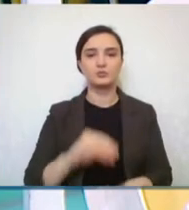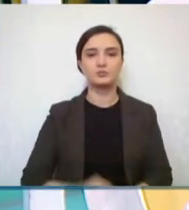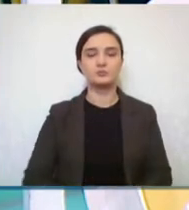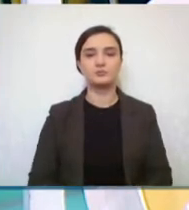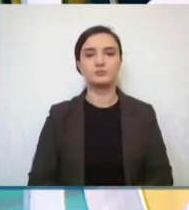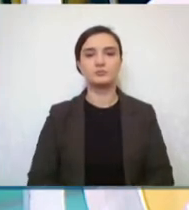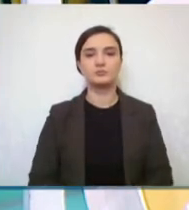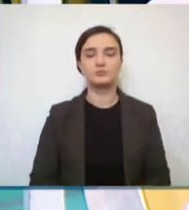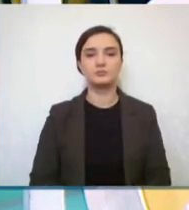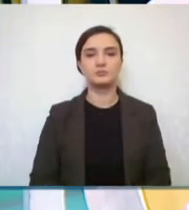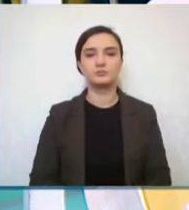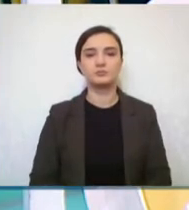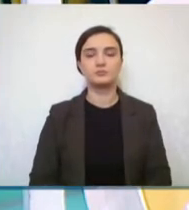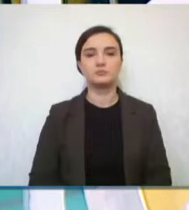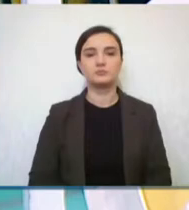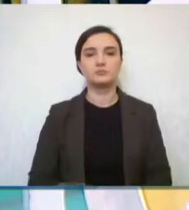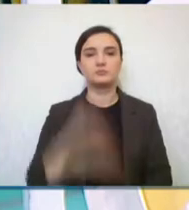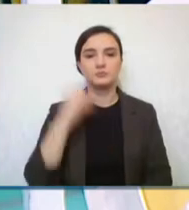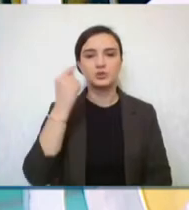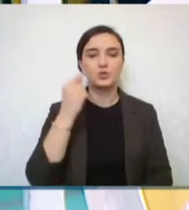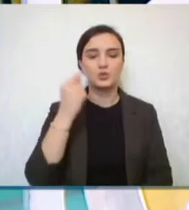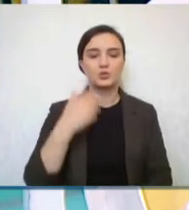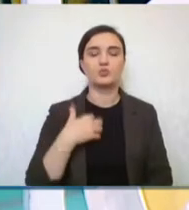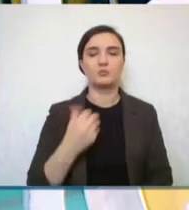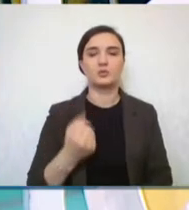ვიზრუნოთ ფსიქოლოგიურ ჯანმრთელობაზეც.